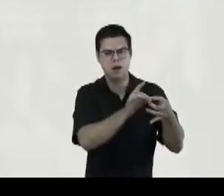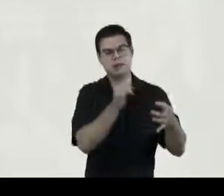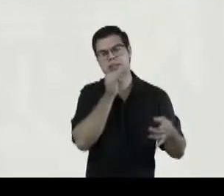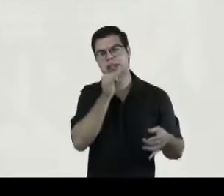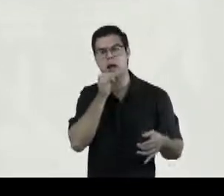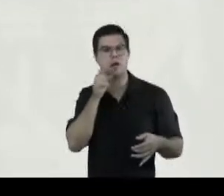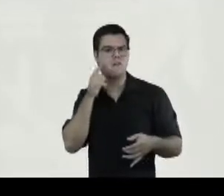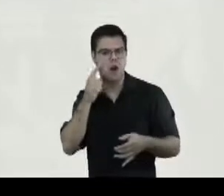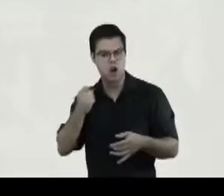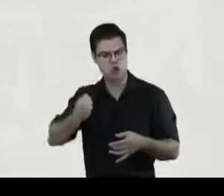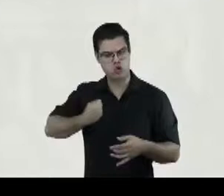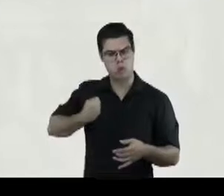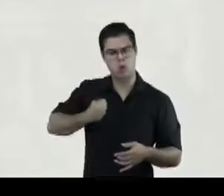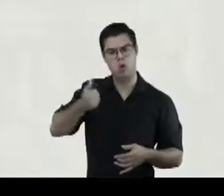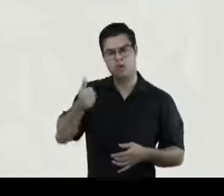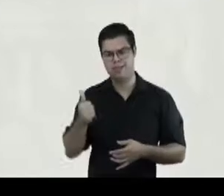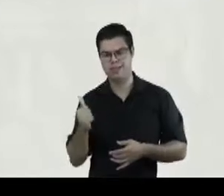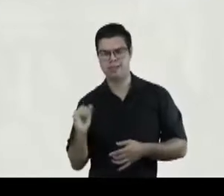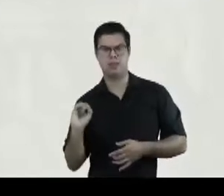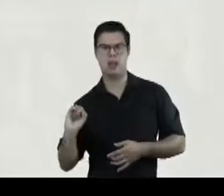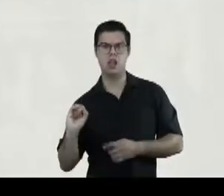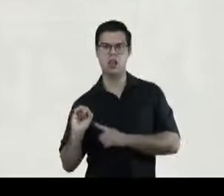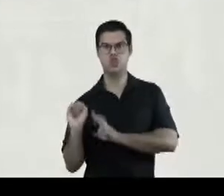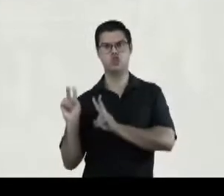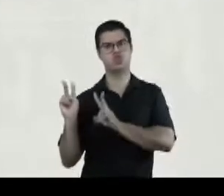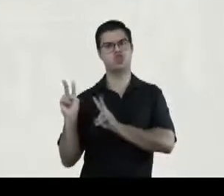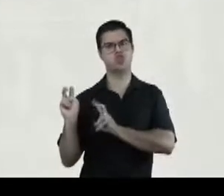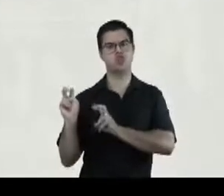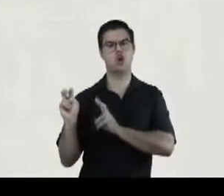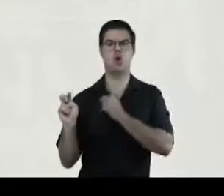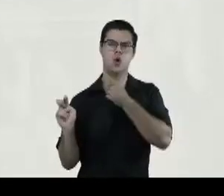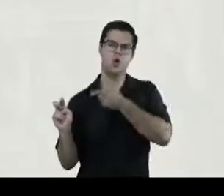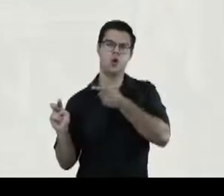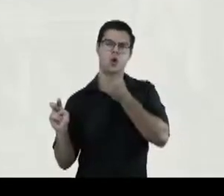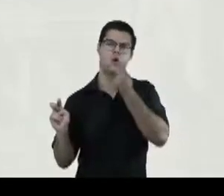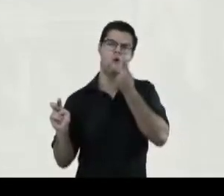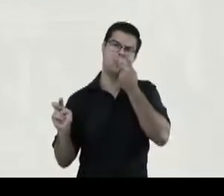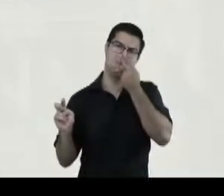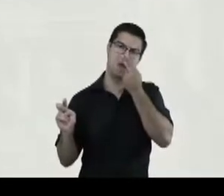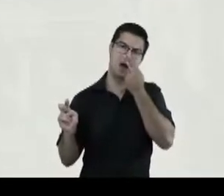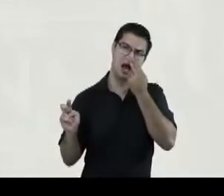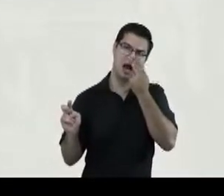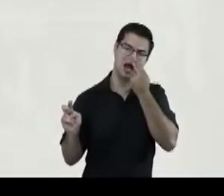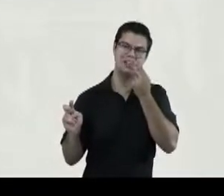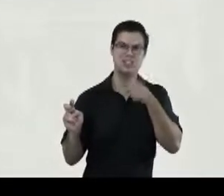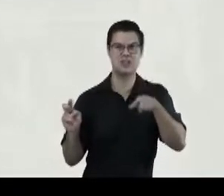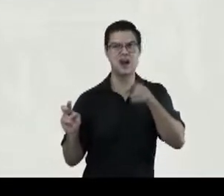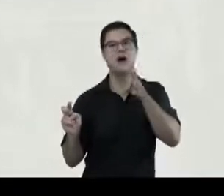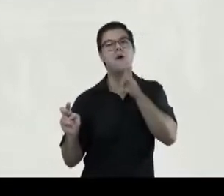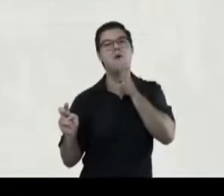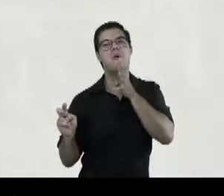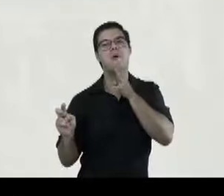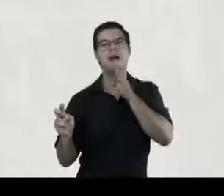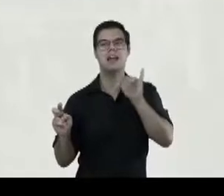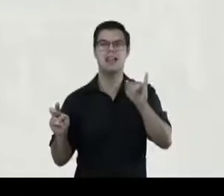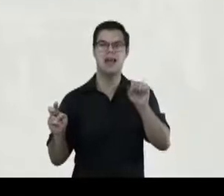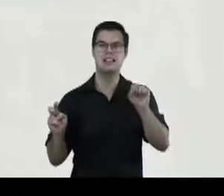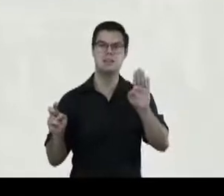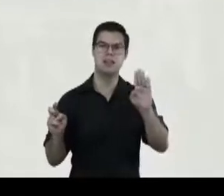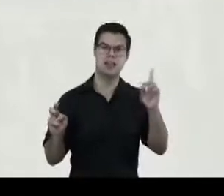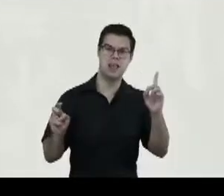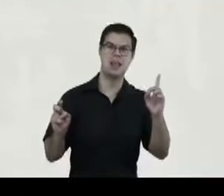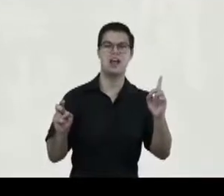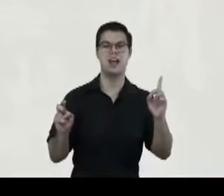titre qui ressemble plus à ce que nous, on connaît comme ISBD. La notice 11, c'est juste le